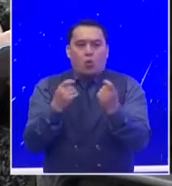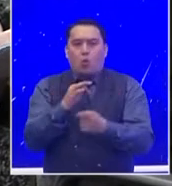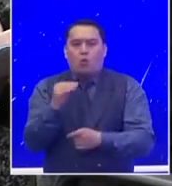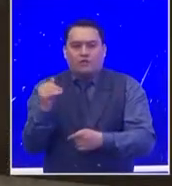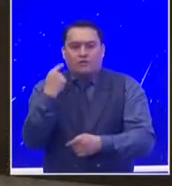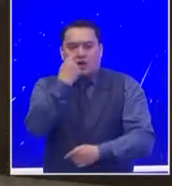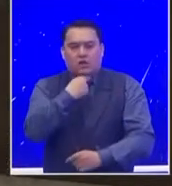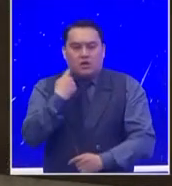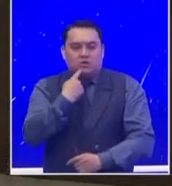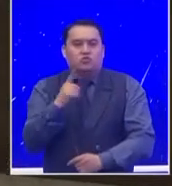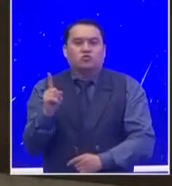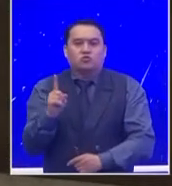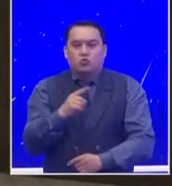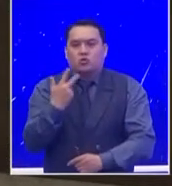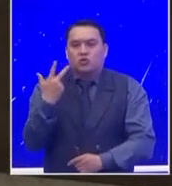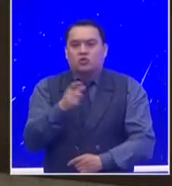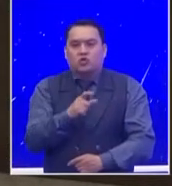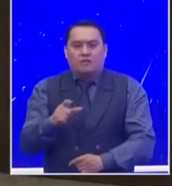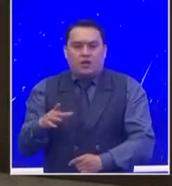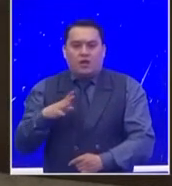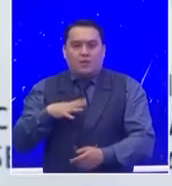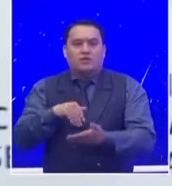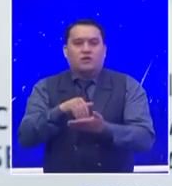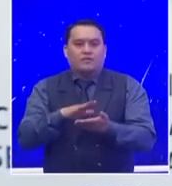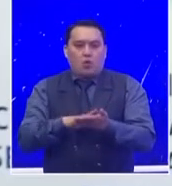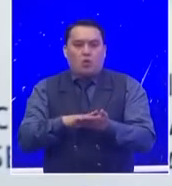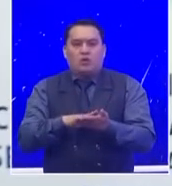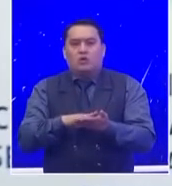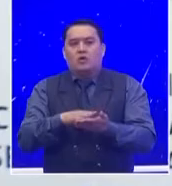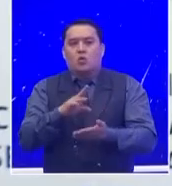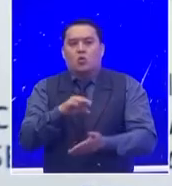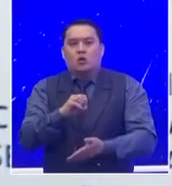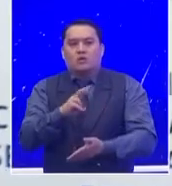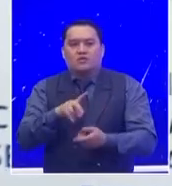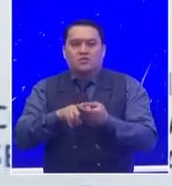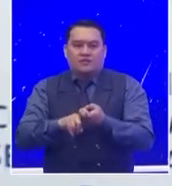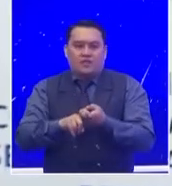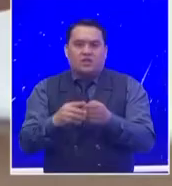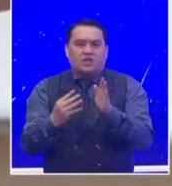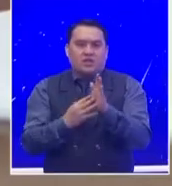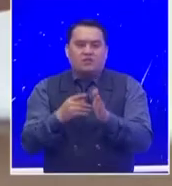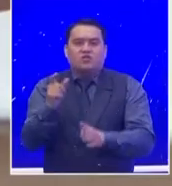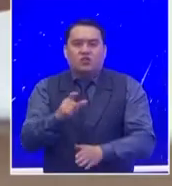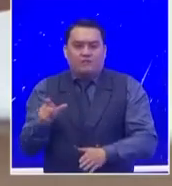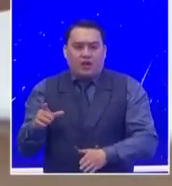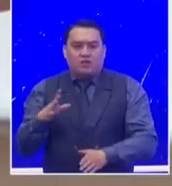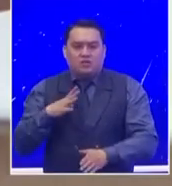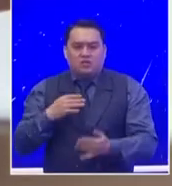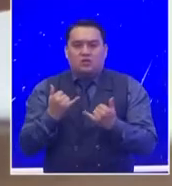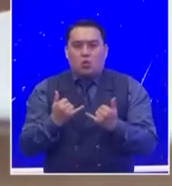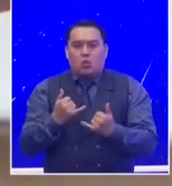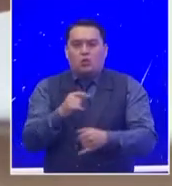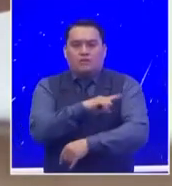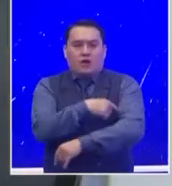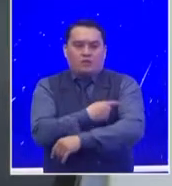лиц. Добавим, с 3 пациентами, у которых было подозрение на COVID-19, тесно контактировали 9 пациентов, которые находятся в